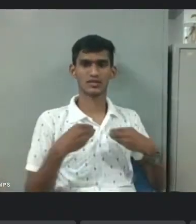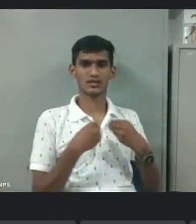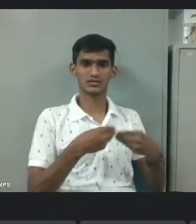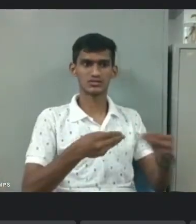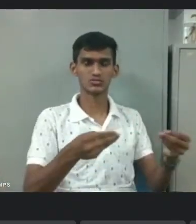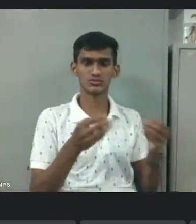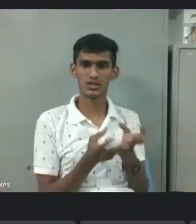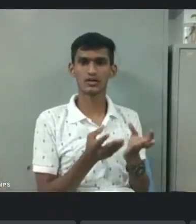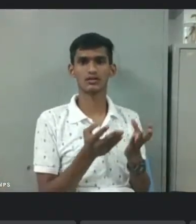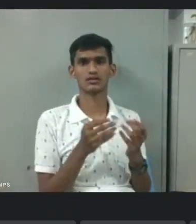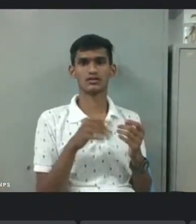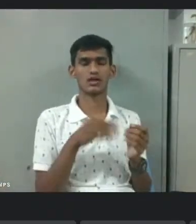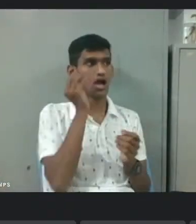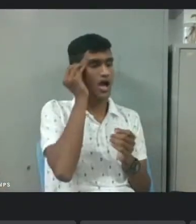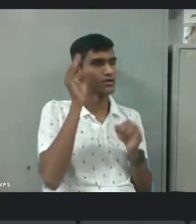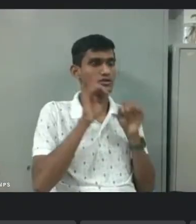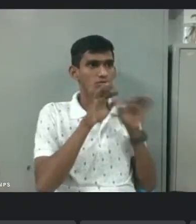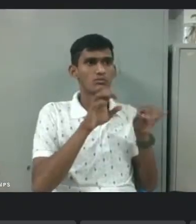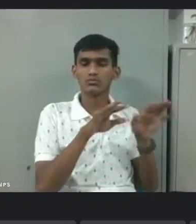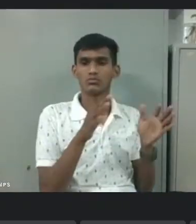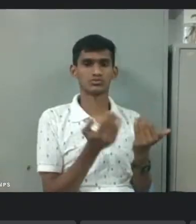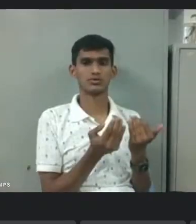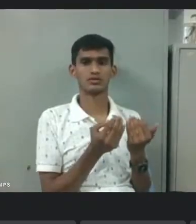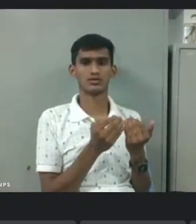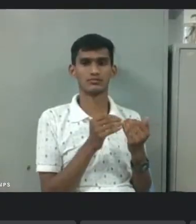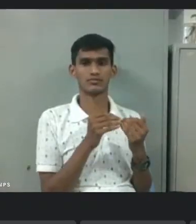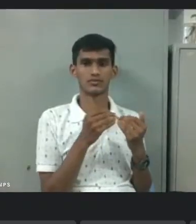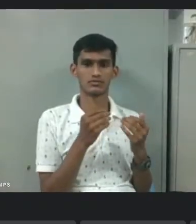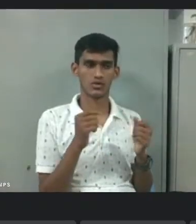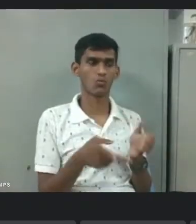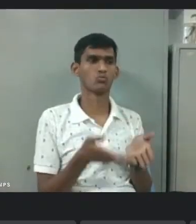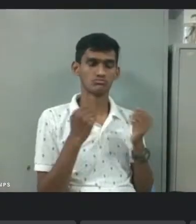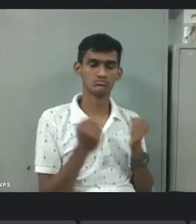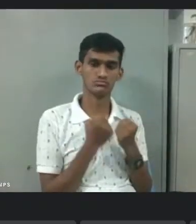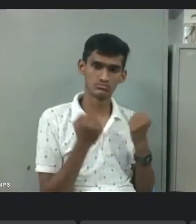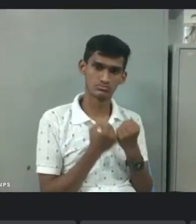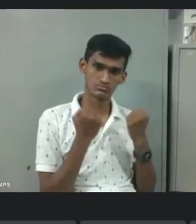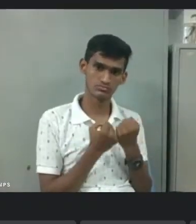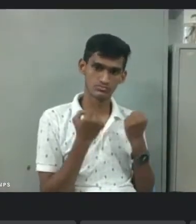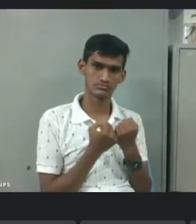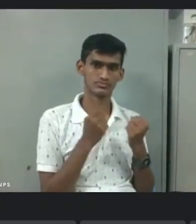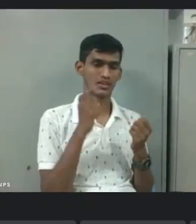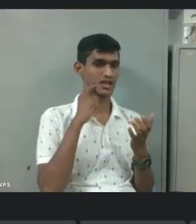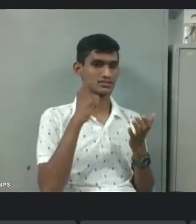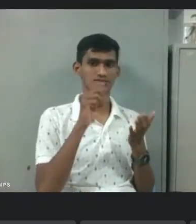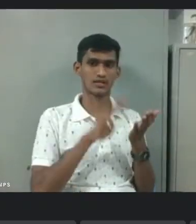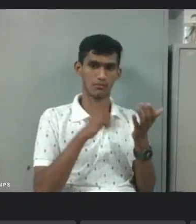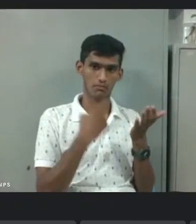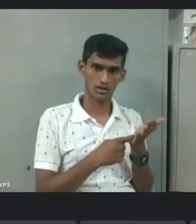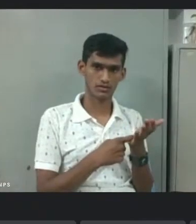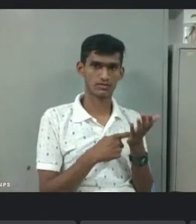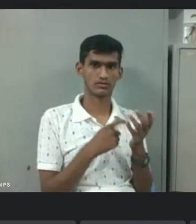തുടങ്ങിക്കഴിഞ്ഞാൽ കുറച്ചുകൂടി അവയർനെസ് വരുമെന്ന് തോന്നുന്നു. അതിനുള്ള ശ്രമങ്ങൾ നടന്നുകൊണ്ടിരിക്കുന്നുണ്ട്. നമ്മളുടെ ICMRന്റെ നേതൃത്വത്തിൽ,